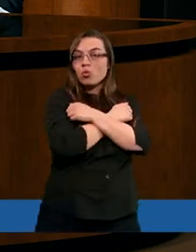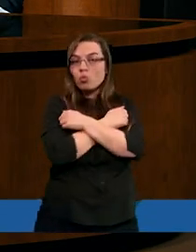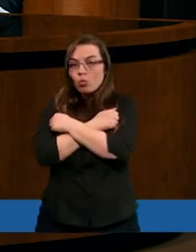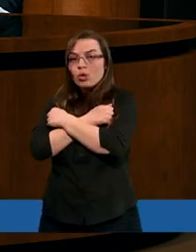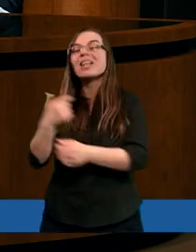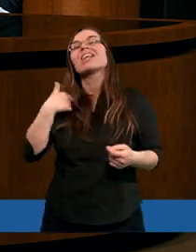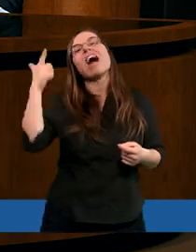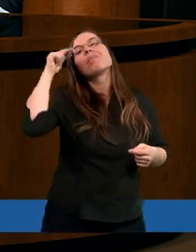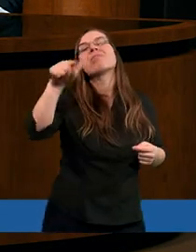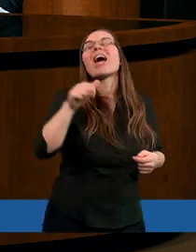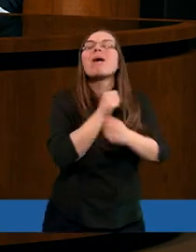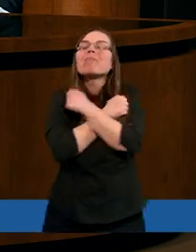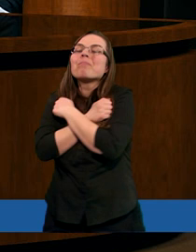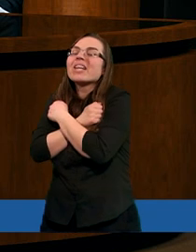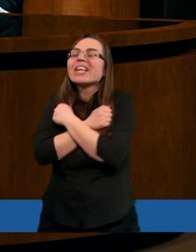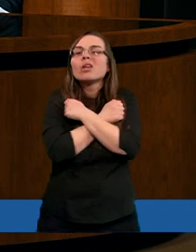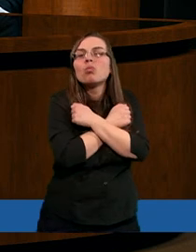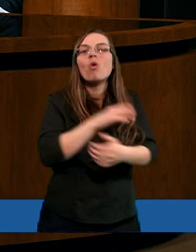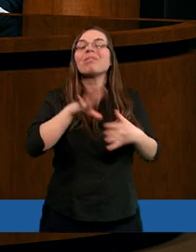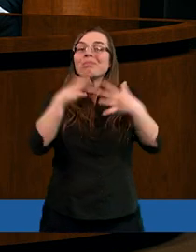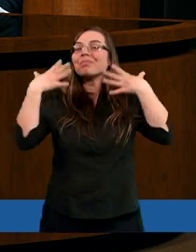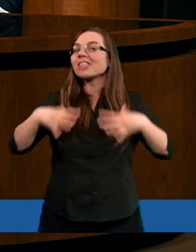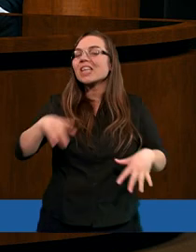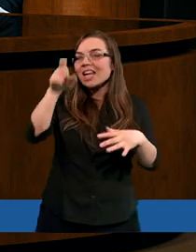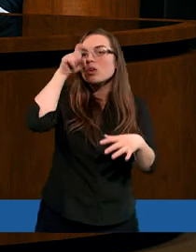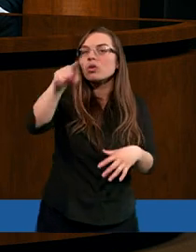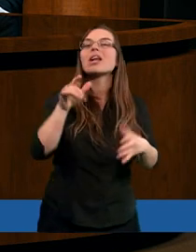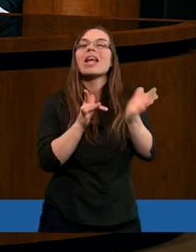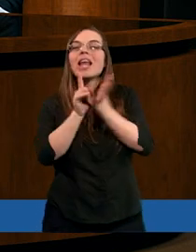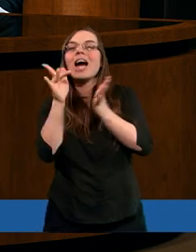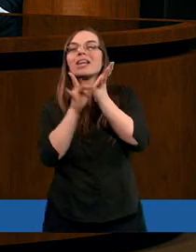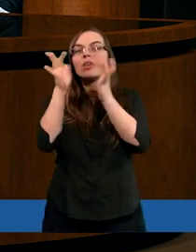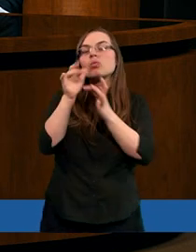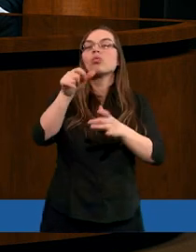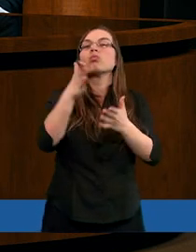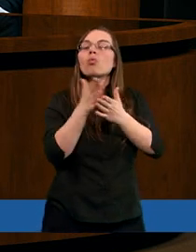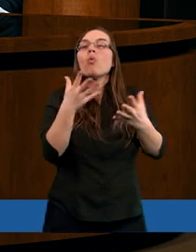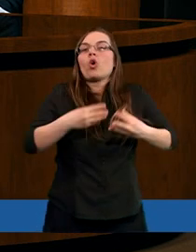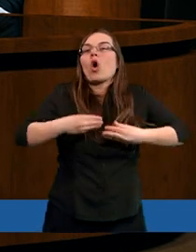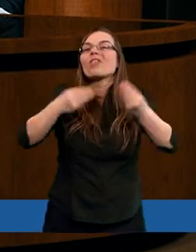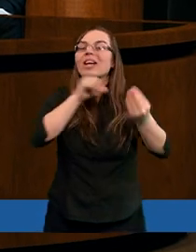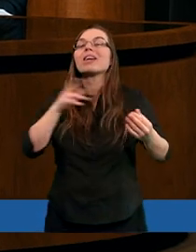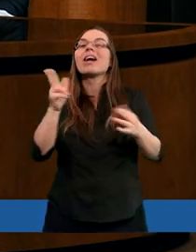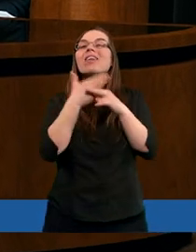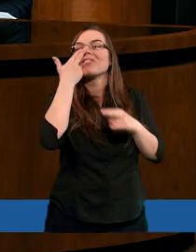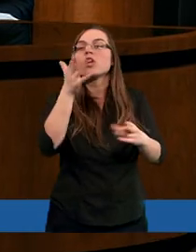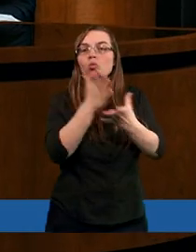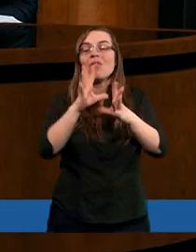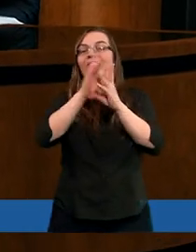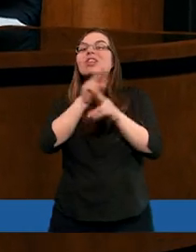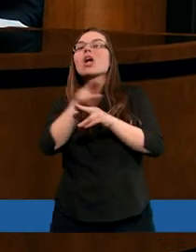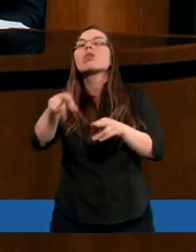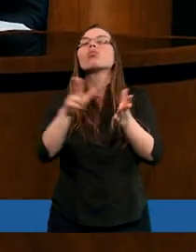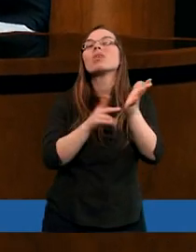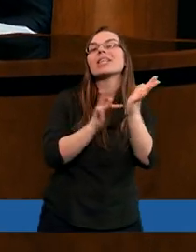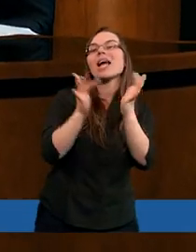Ja myślę, że ta miłość, czy szacunek, czy poszanowanie dla Pana Jezusa, już ono tu się rodziło, kiedy on widział wszystkie rzeczy, które Pan Jezus